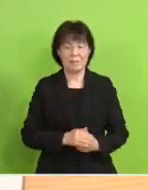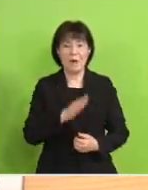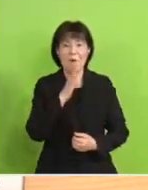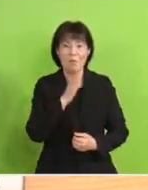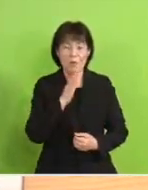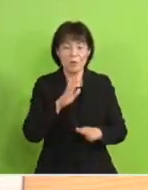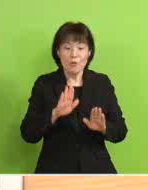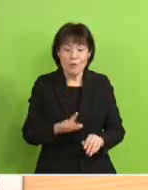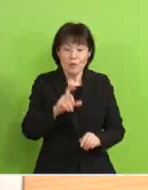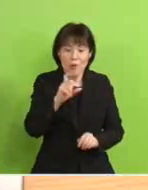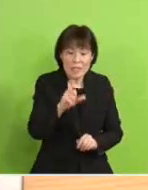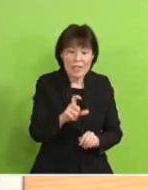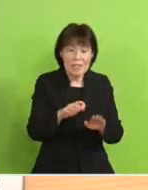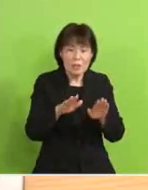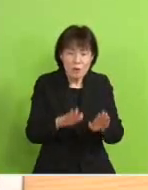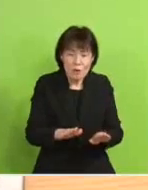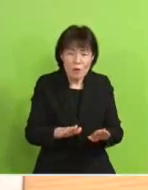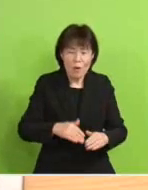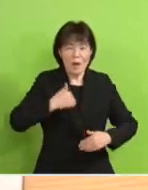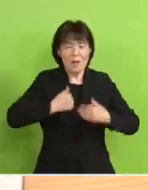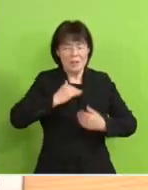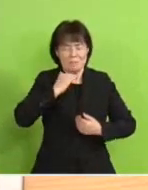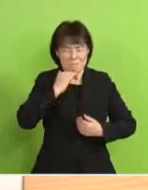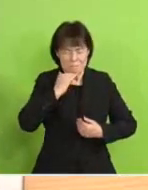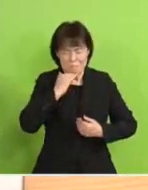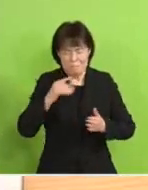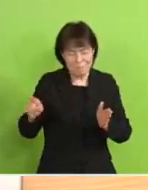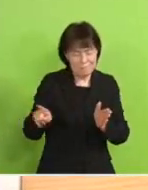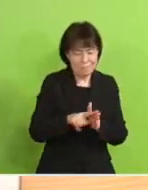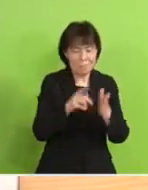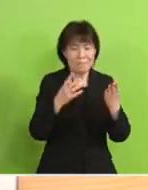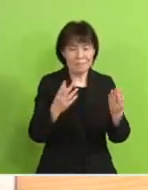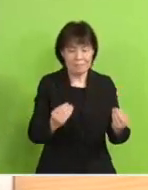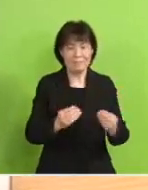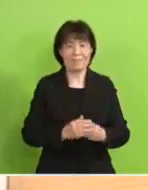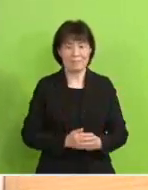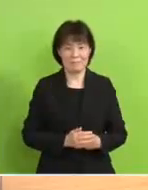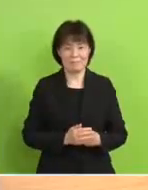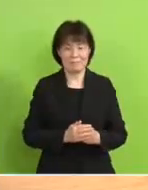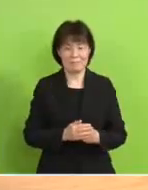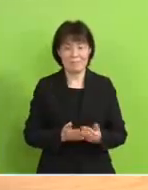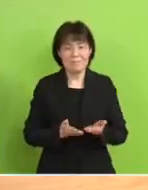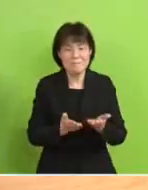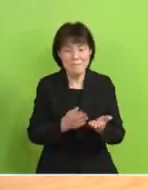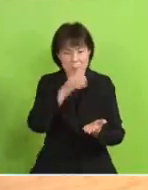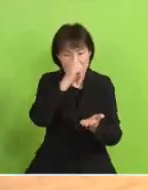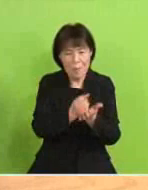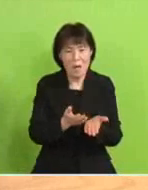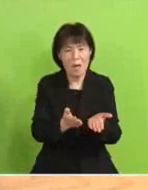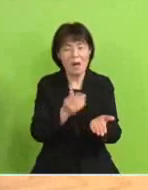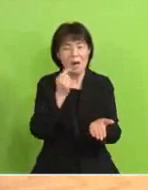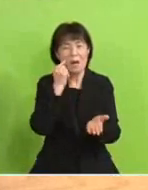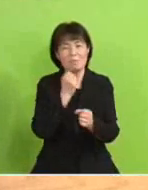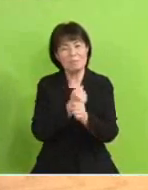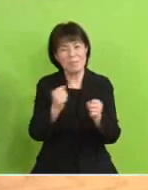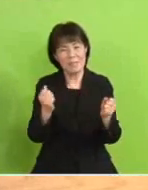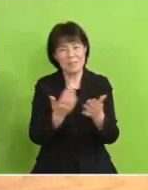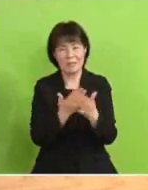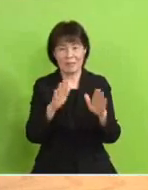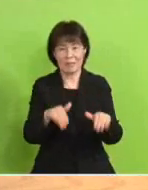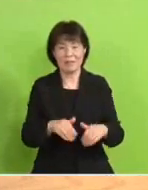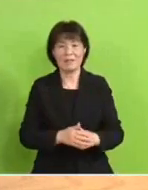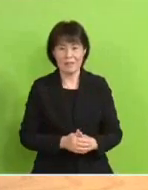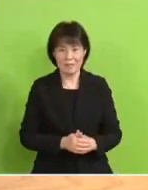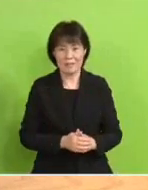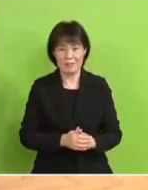本当にこの日を心待ちにしてたと思うんですね。でそれが叶えてあげることができなかったこと